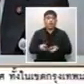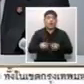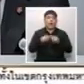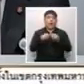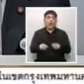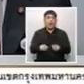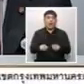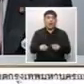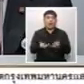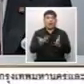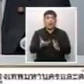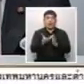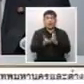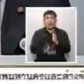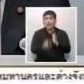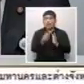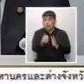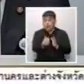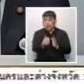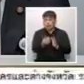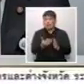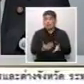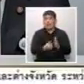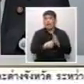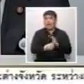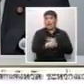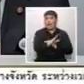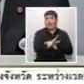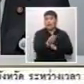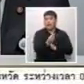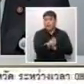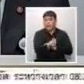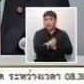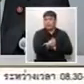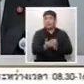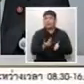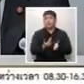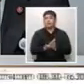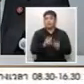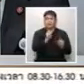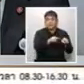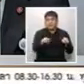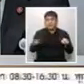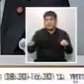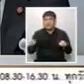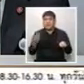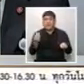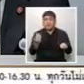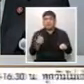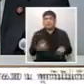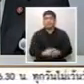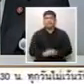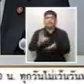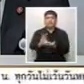คไปจำนวนเท่าไหร่และขั้นตอนการจำหน่ายออกไปเนี่ยจำหน่ายไปที่ไหนบ้างจำนวนกี่คิวได้